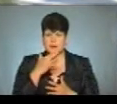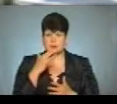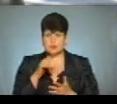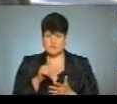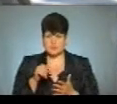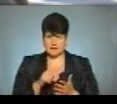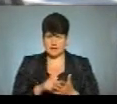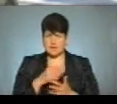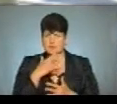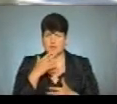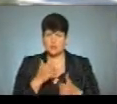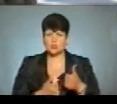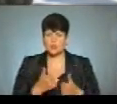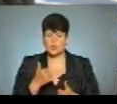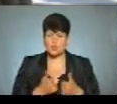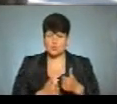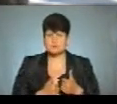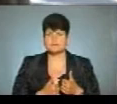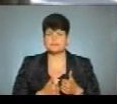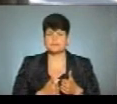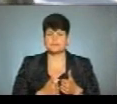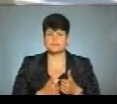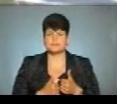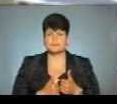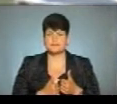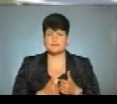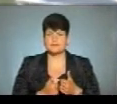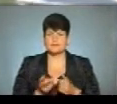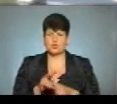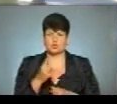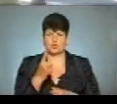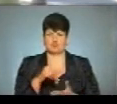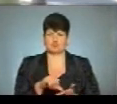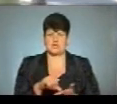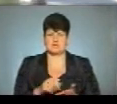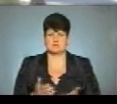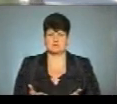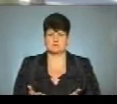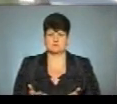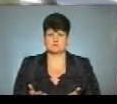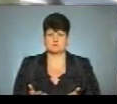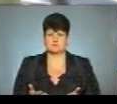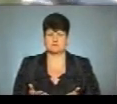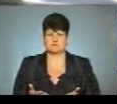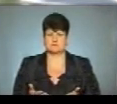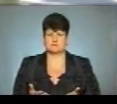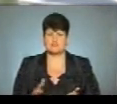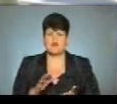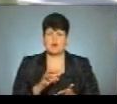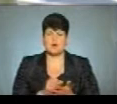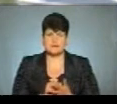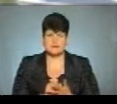що на багато конкурсів приходить один учасник. І в